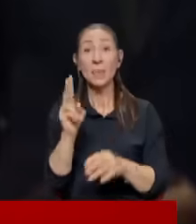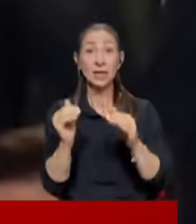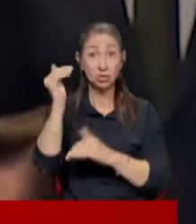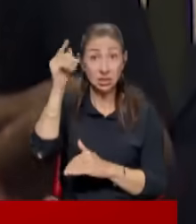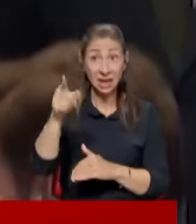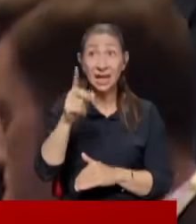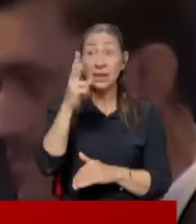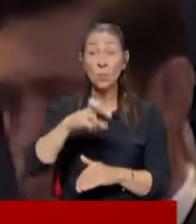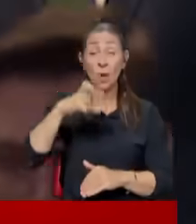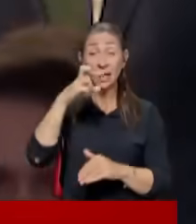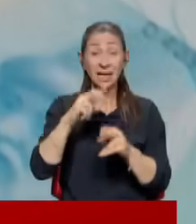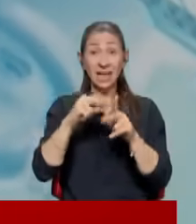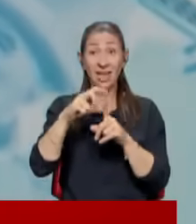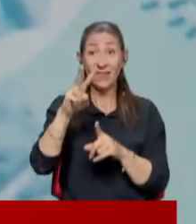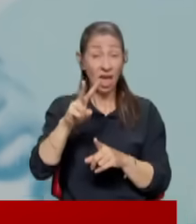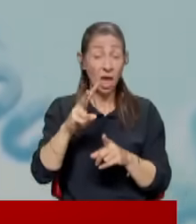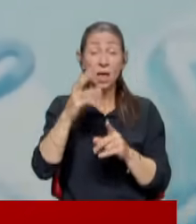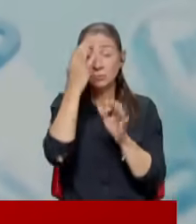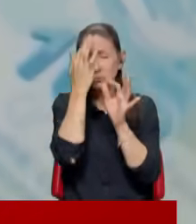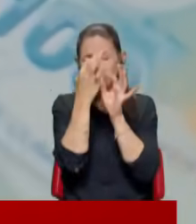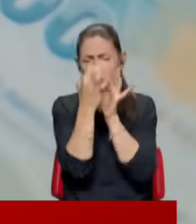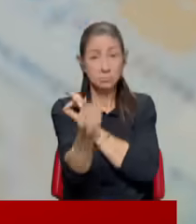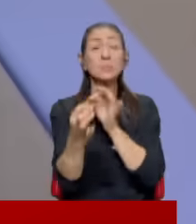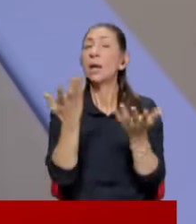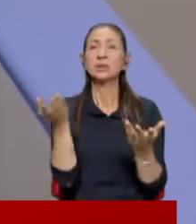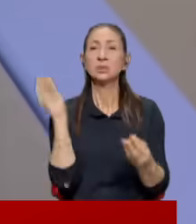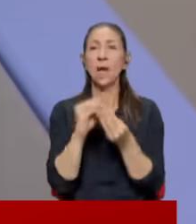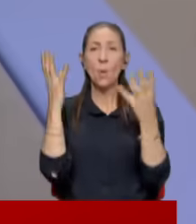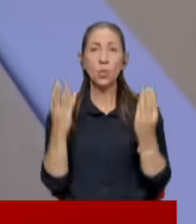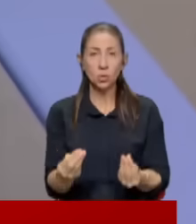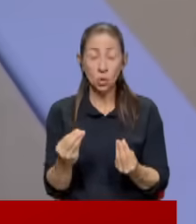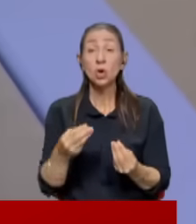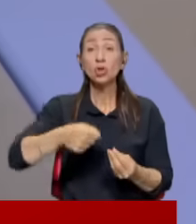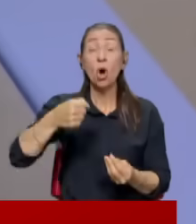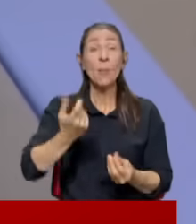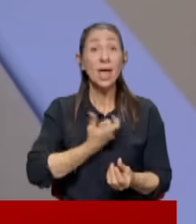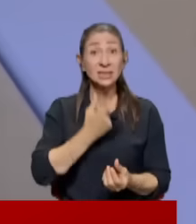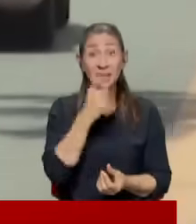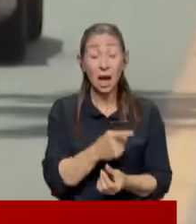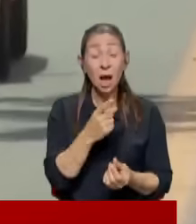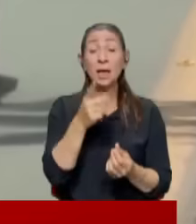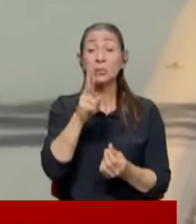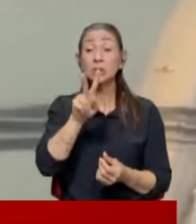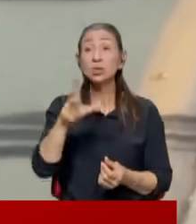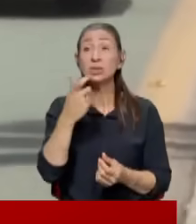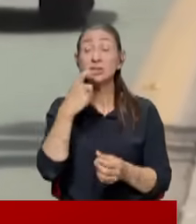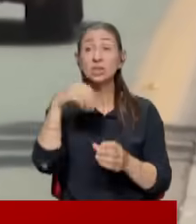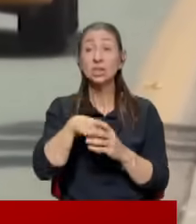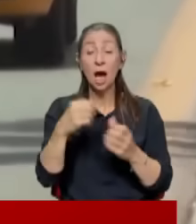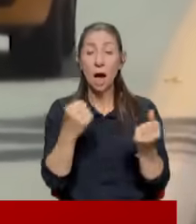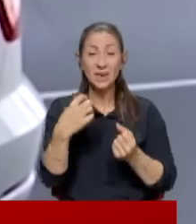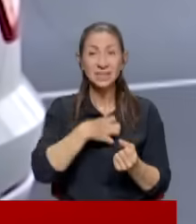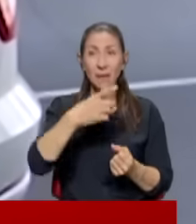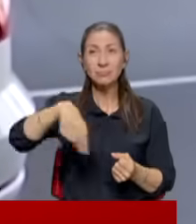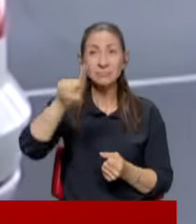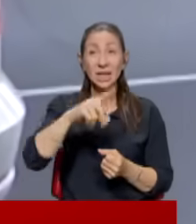yükseltildi. 2 puanlık KDV artışı iğneden ipliğe tüm ürünlere zam olarak yansıdı. Torba yasayla 2023 yılı için tüm araç